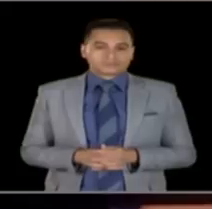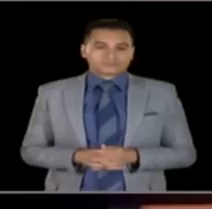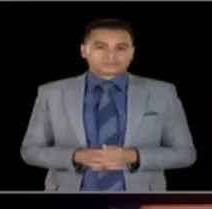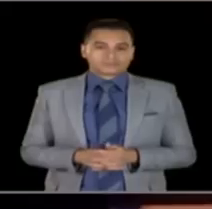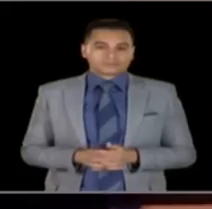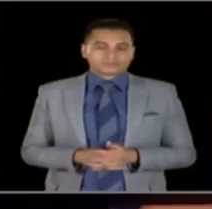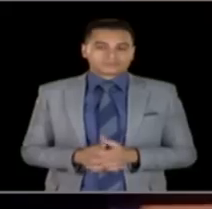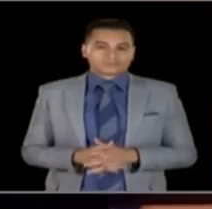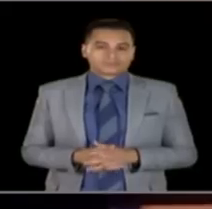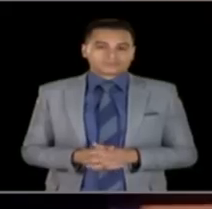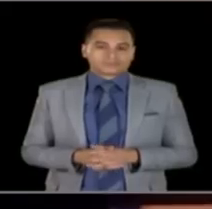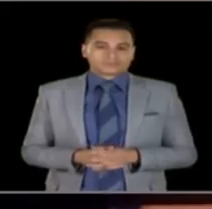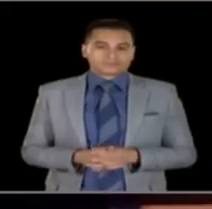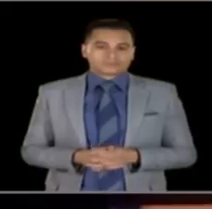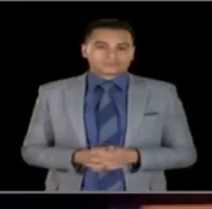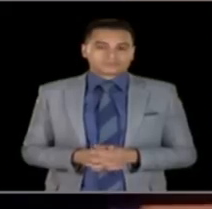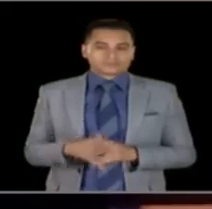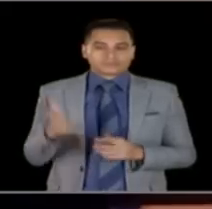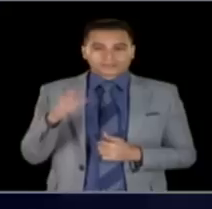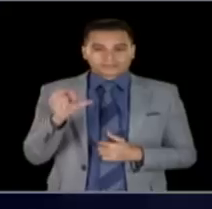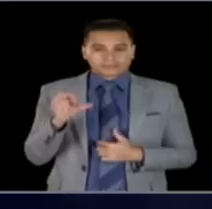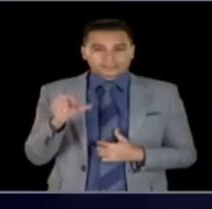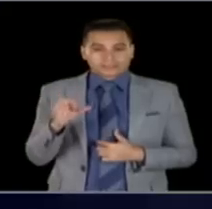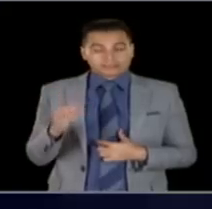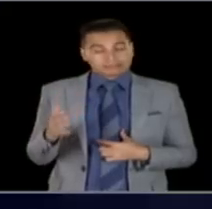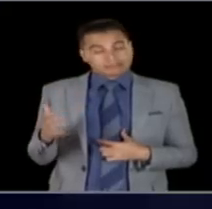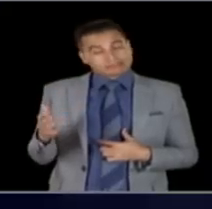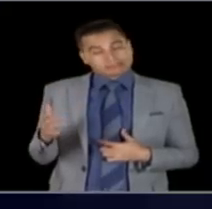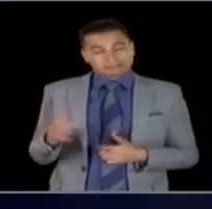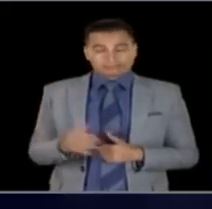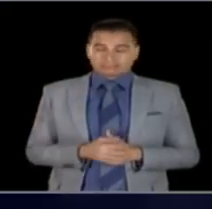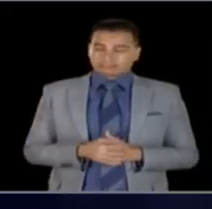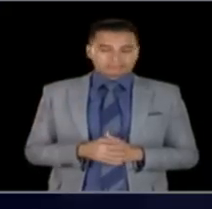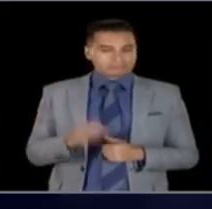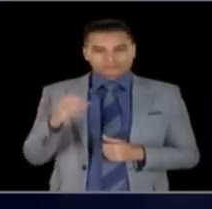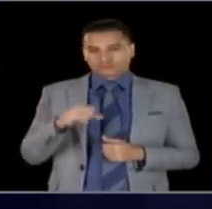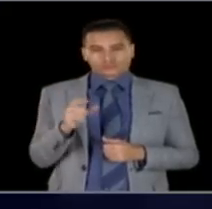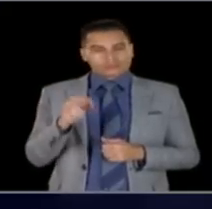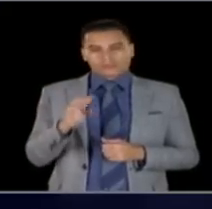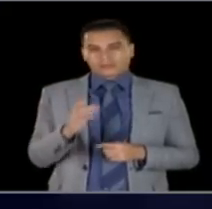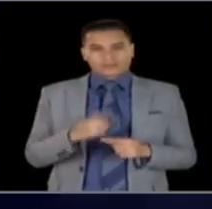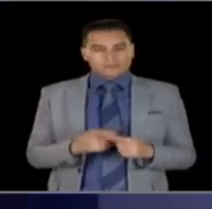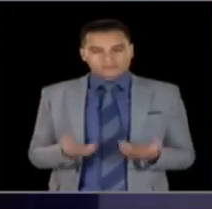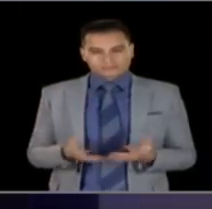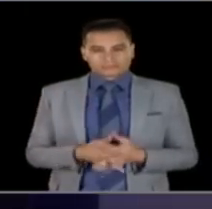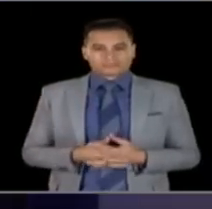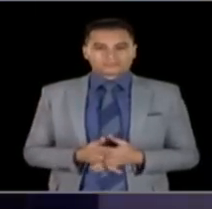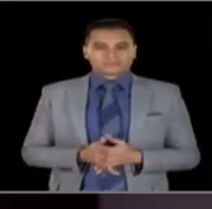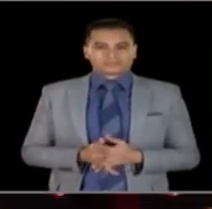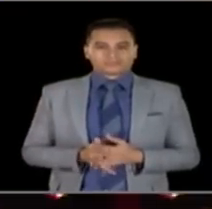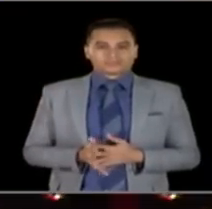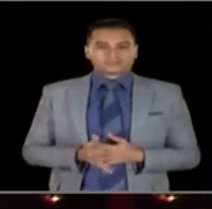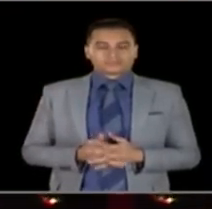جون ادوارد، ربنا يستر. تسعة. تسعة جون، طبعا اجابة خاطئة.